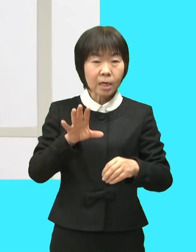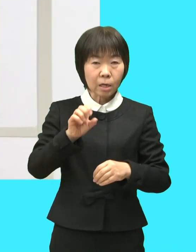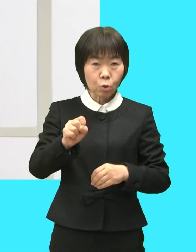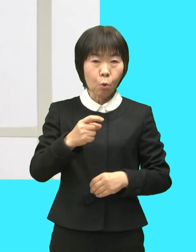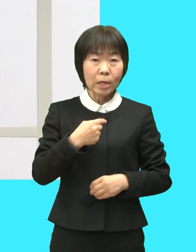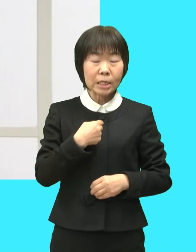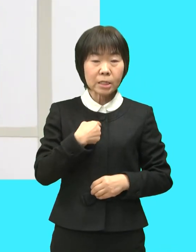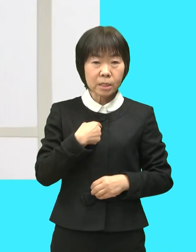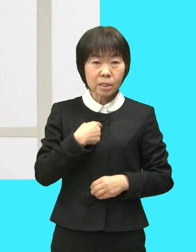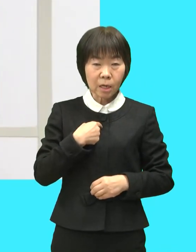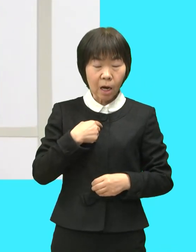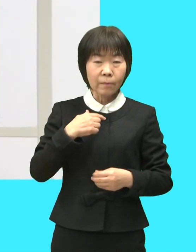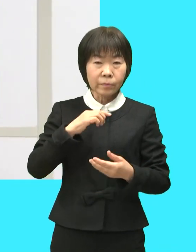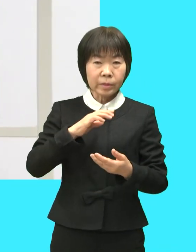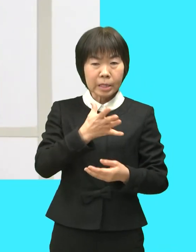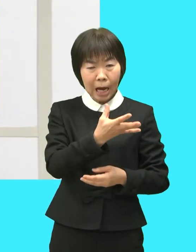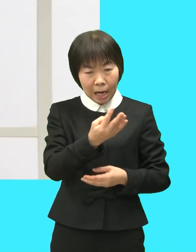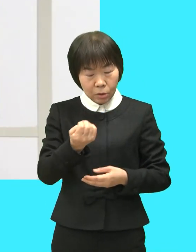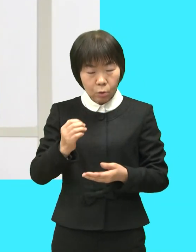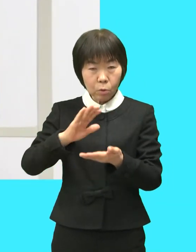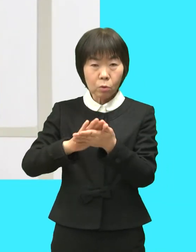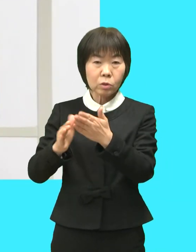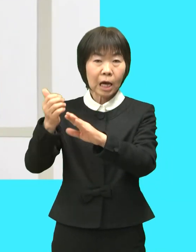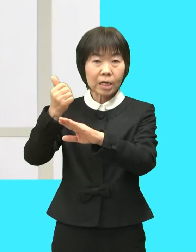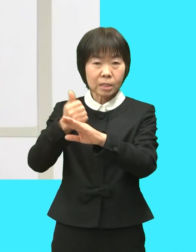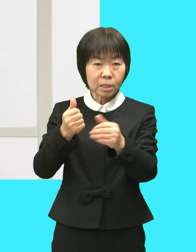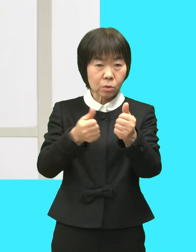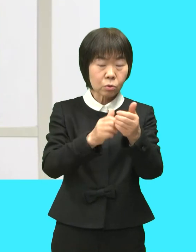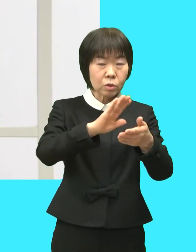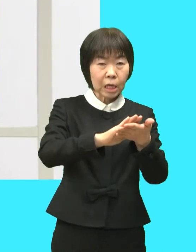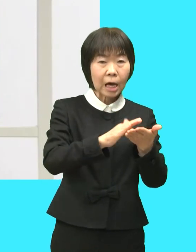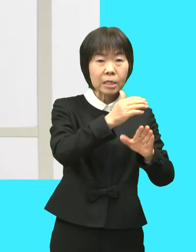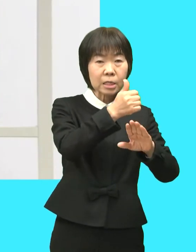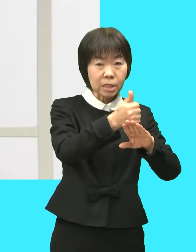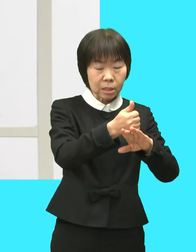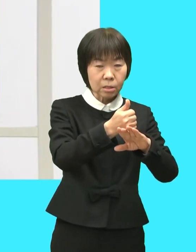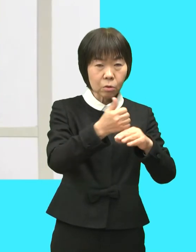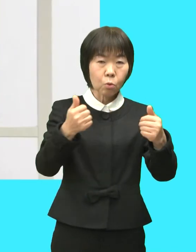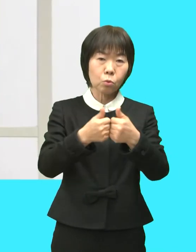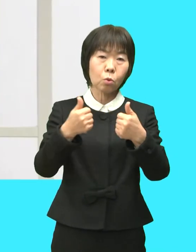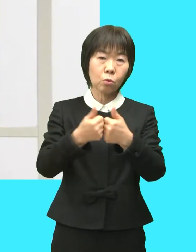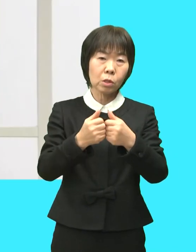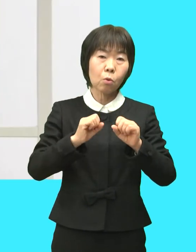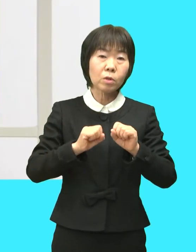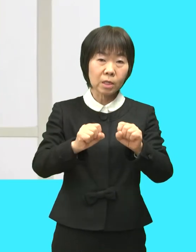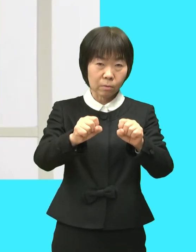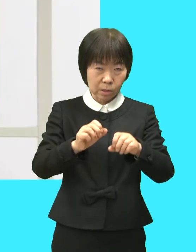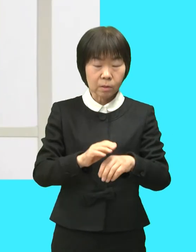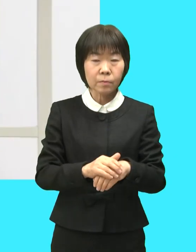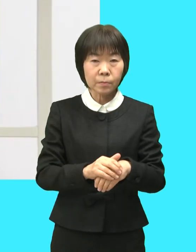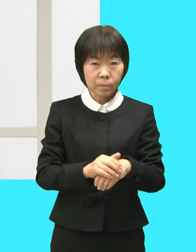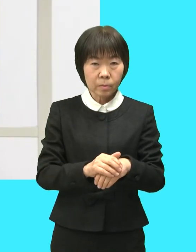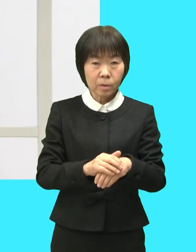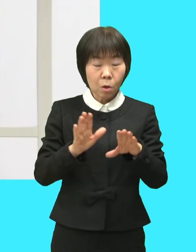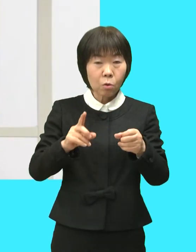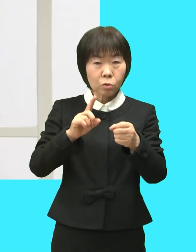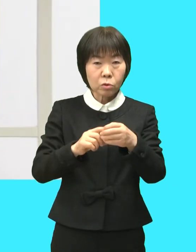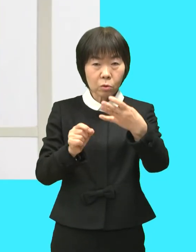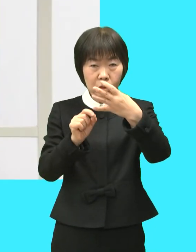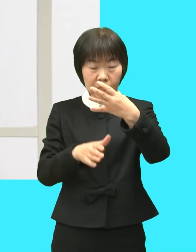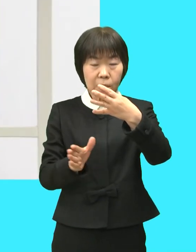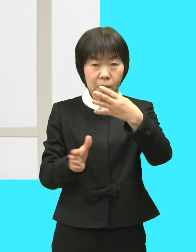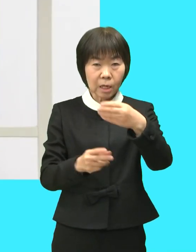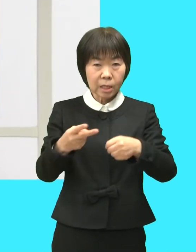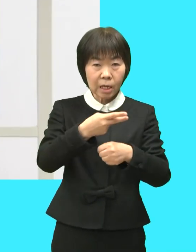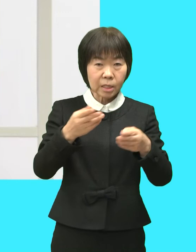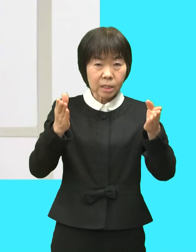身が幾度も各省の大臣副大臣等と協議をしているところでございます。今年の4月から第